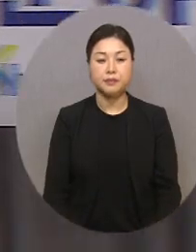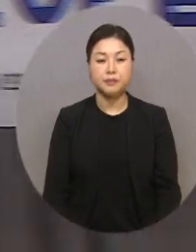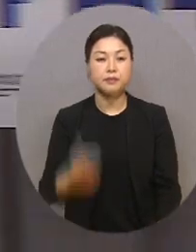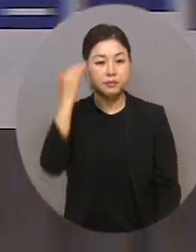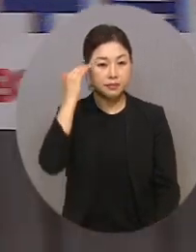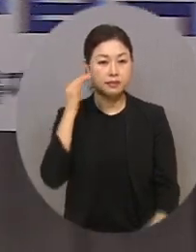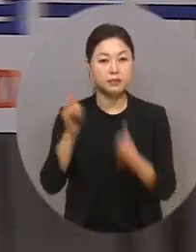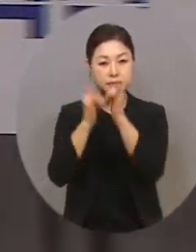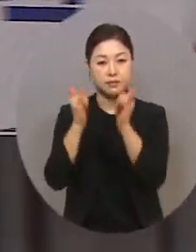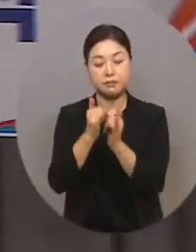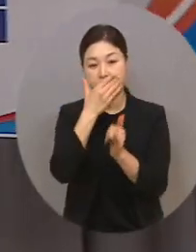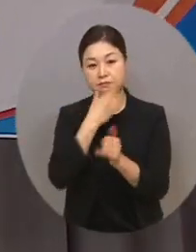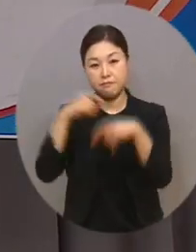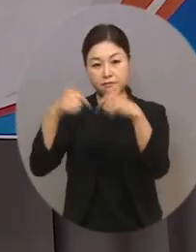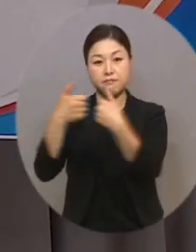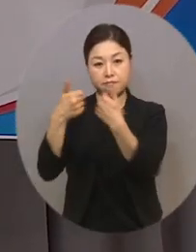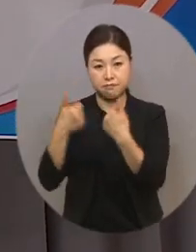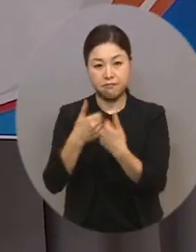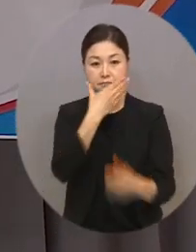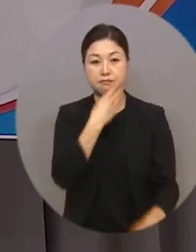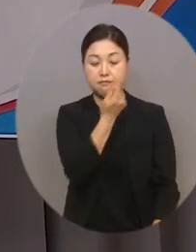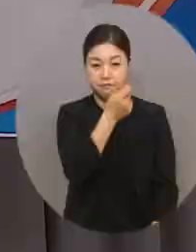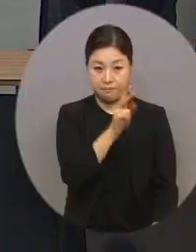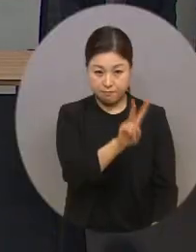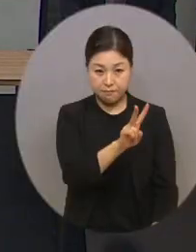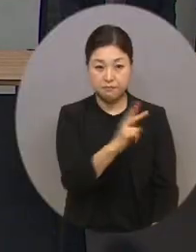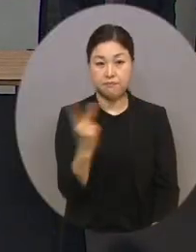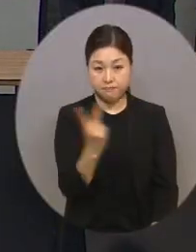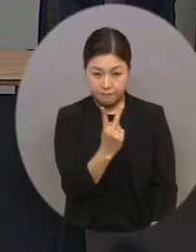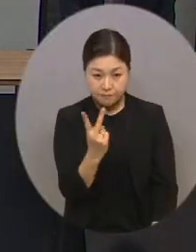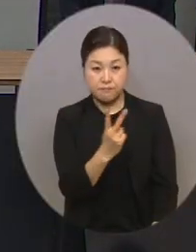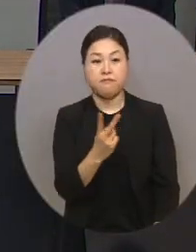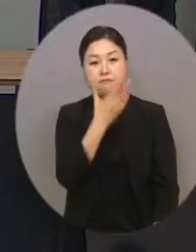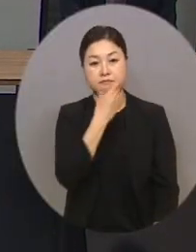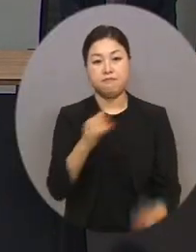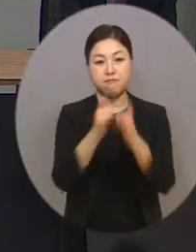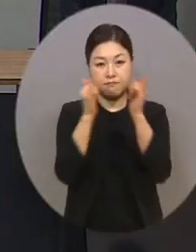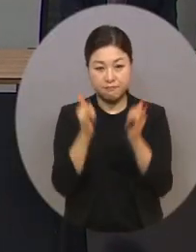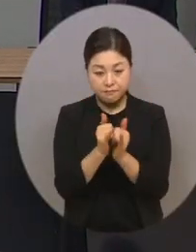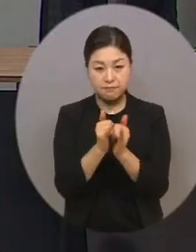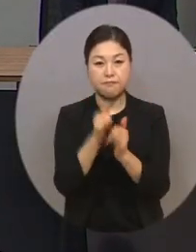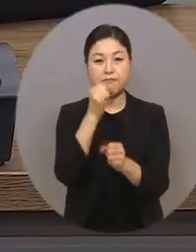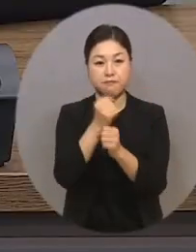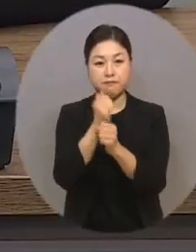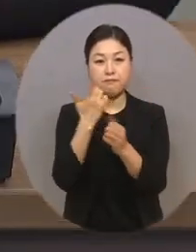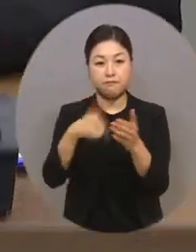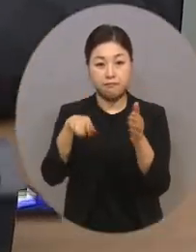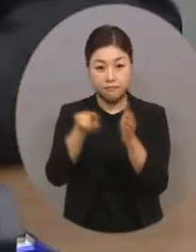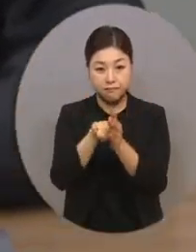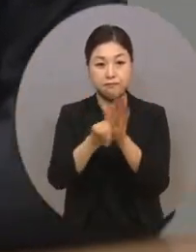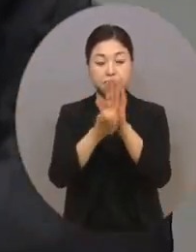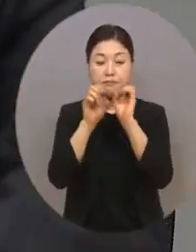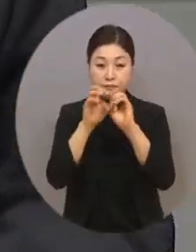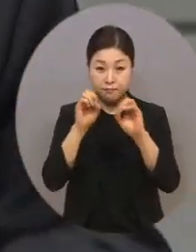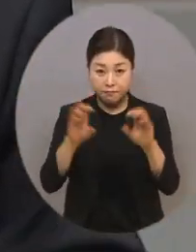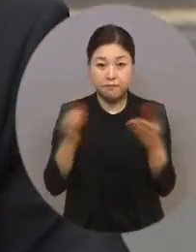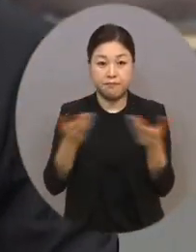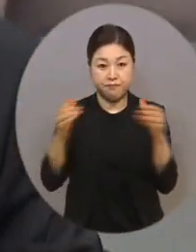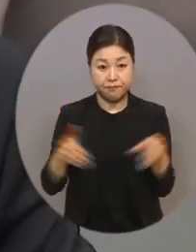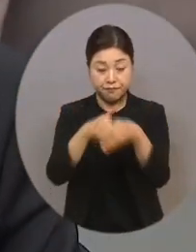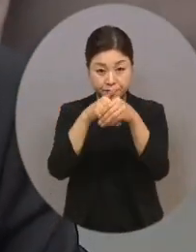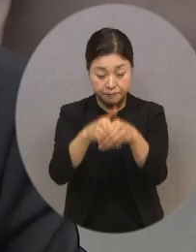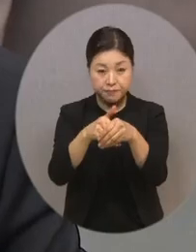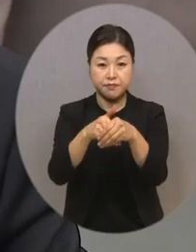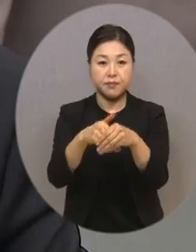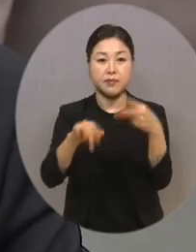한국 사회복지 협의회와 복지 tv 사이에 복지 사회 조성을 위한 홍보 분야 업무 협약식이 지난 21일